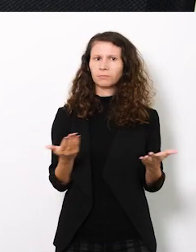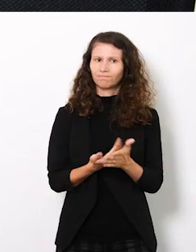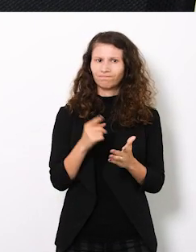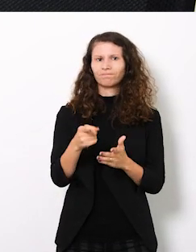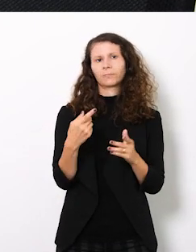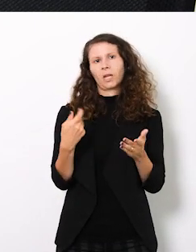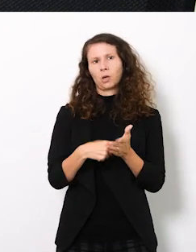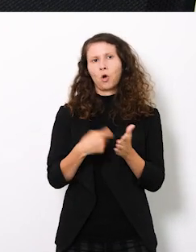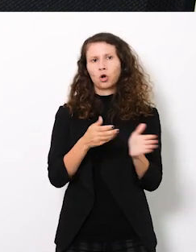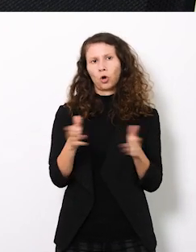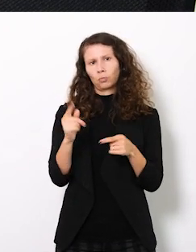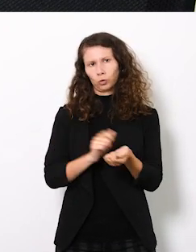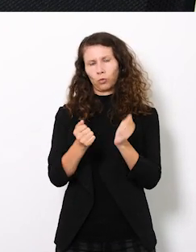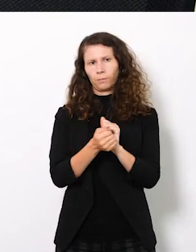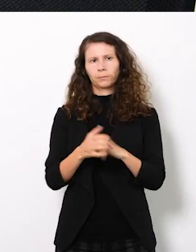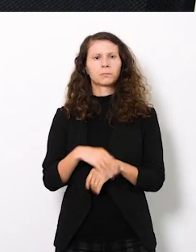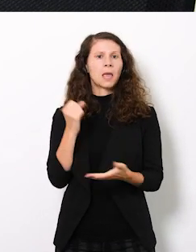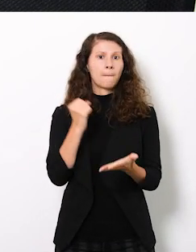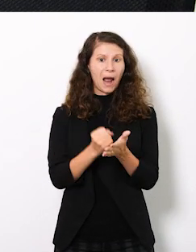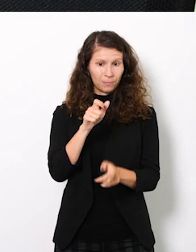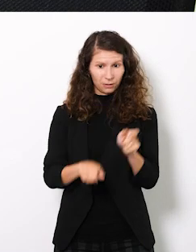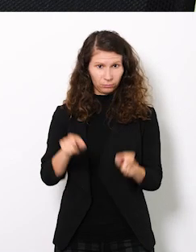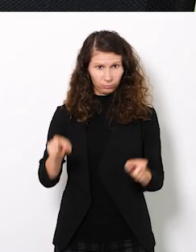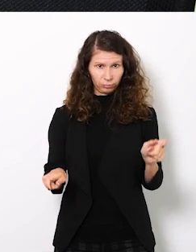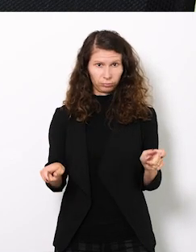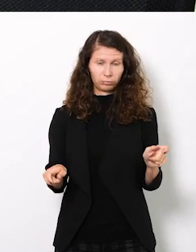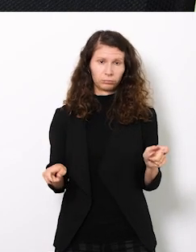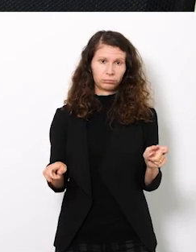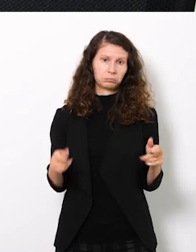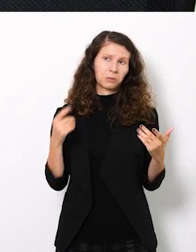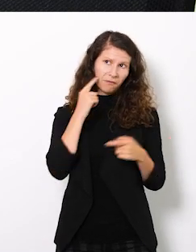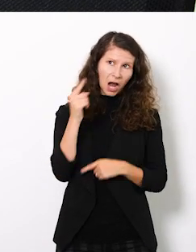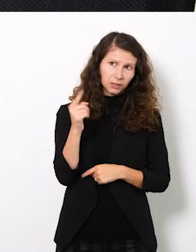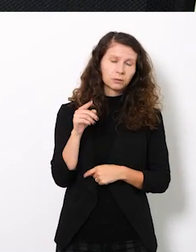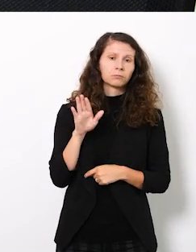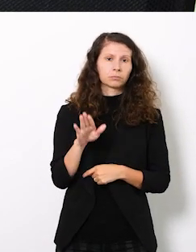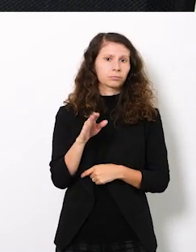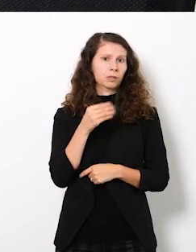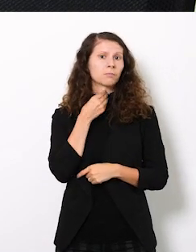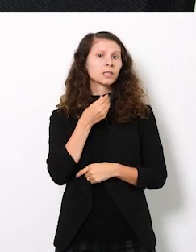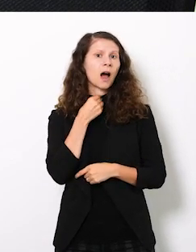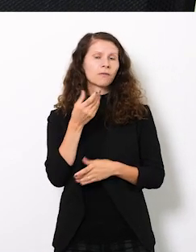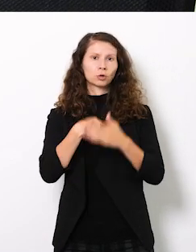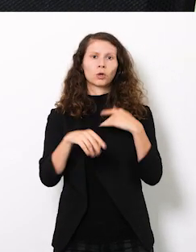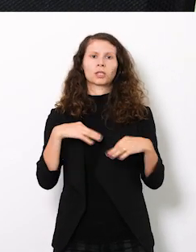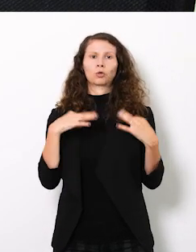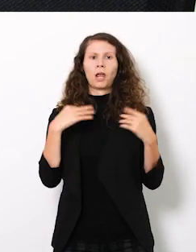natürlich durch Beamtinnen und Beamte es wäre gewonnen, dass eben der Bedarf über die Gesundheitsversorgung entscheidet und